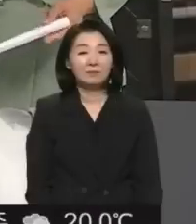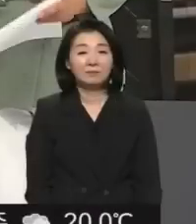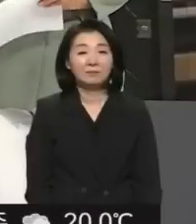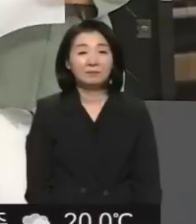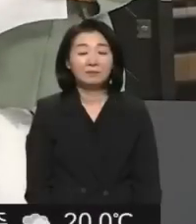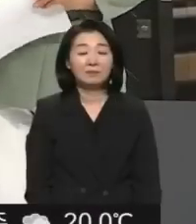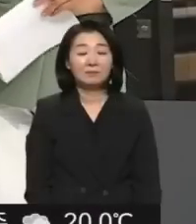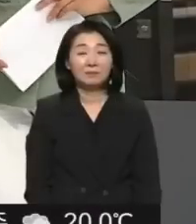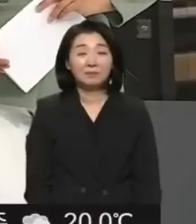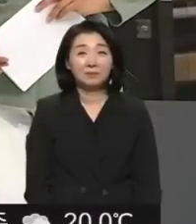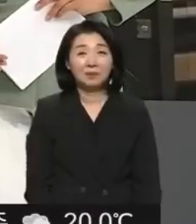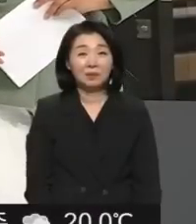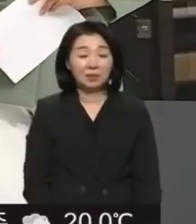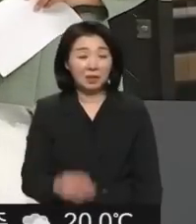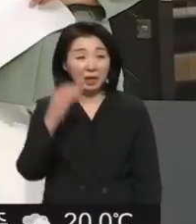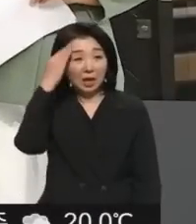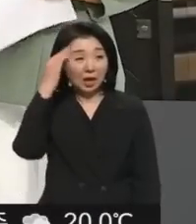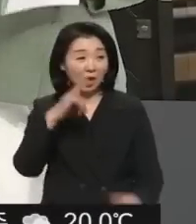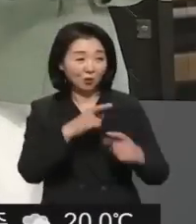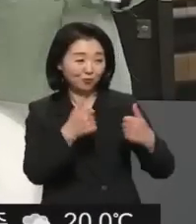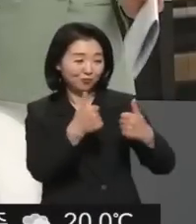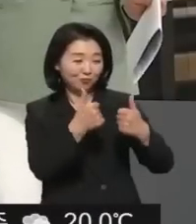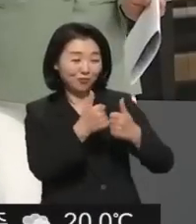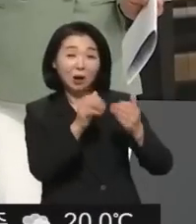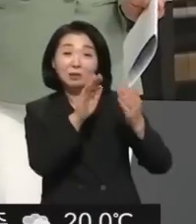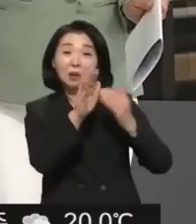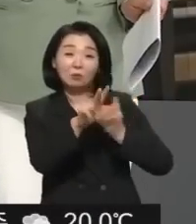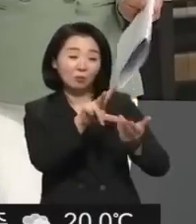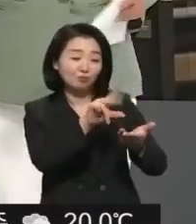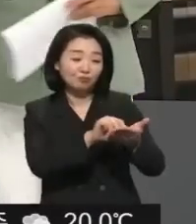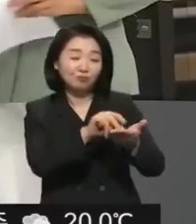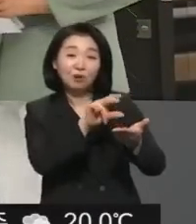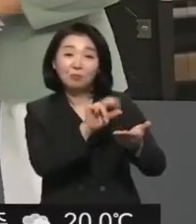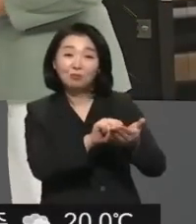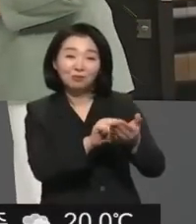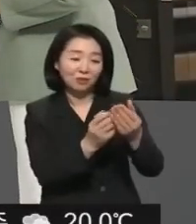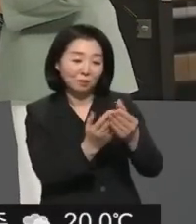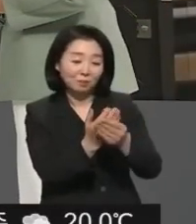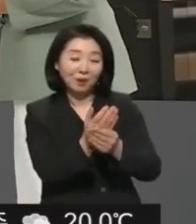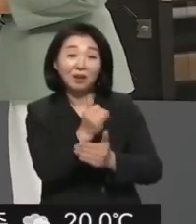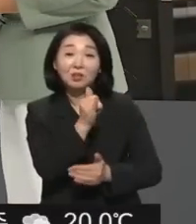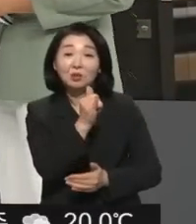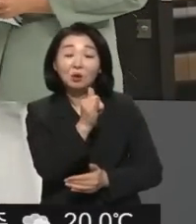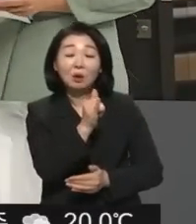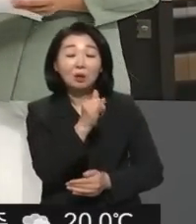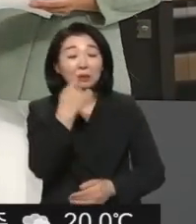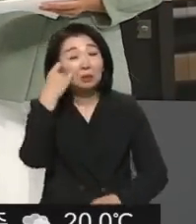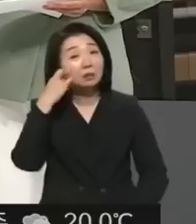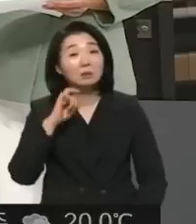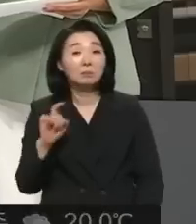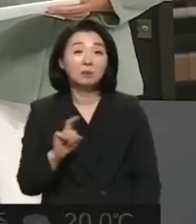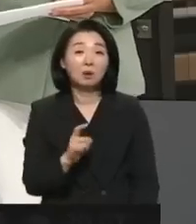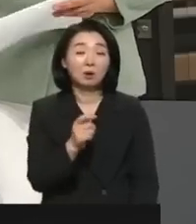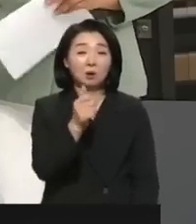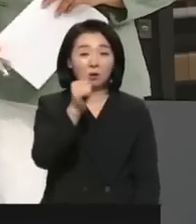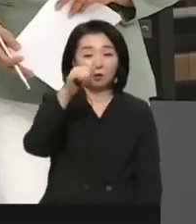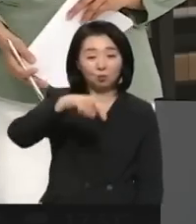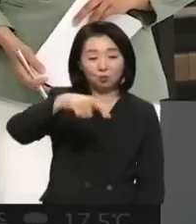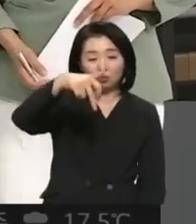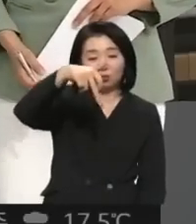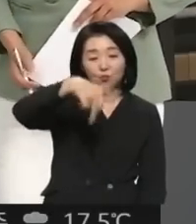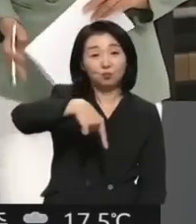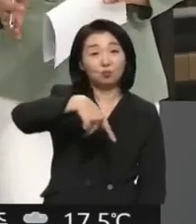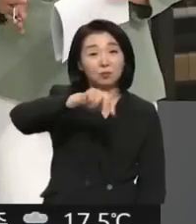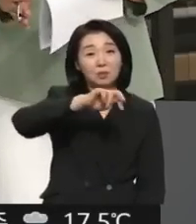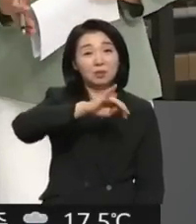네, 정상회담 이후에 수면 위로 떠오른 여러 현안들이 있죠. 이 중에 가장 피부로 와닿는 건 이 후쿠시마 원전 관련